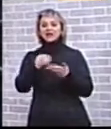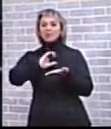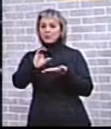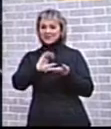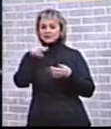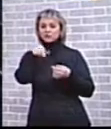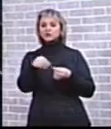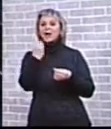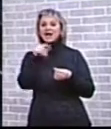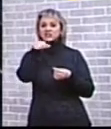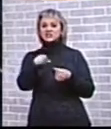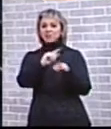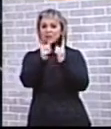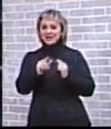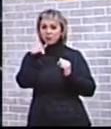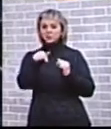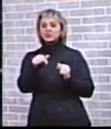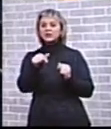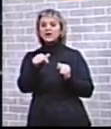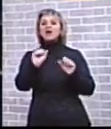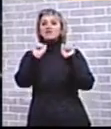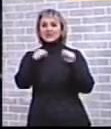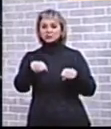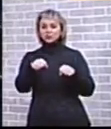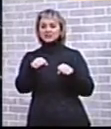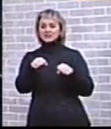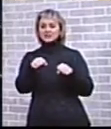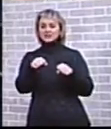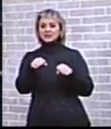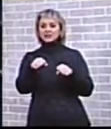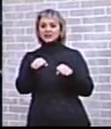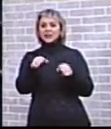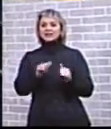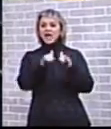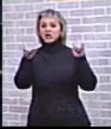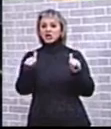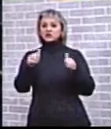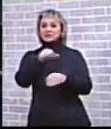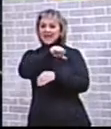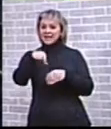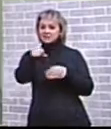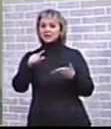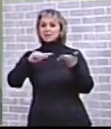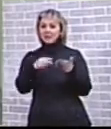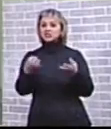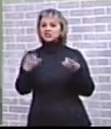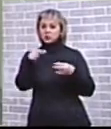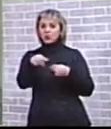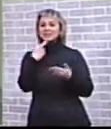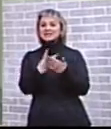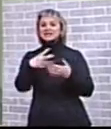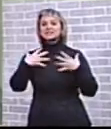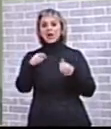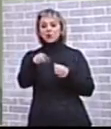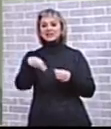производства, по качественной переработке, по возможности наращивать экспортный потенциал. Представляют